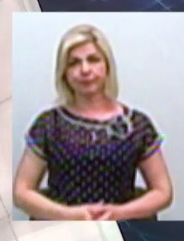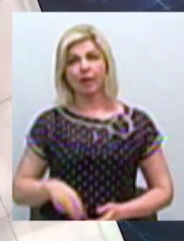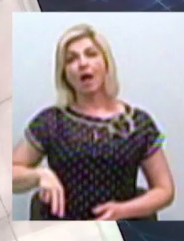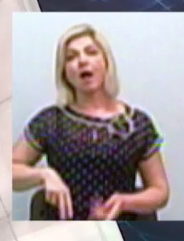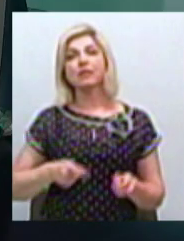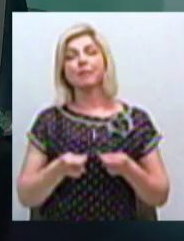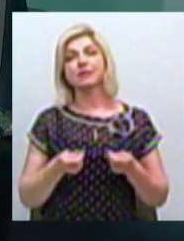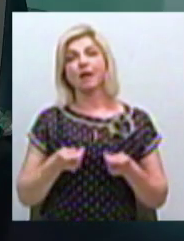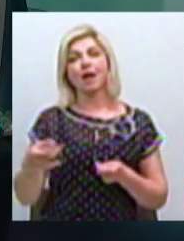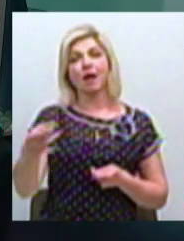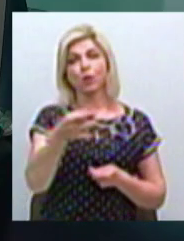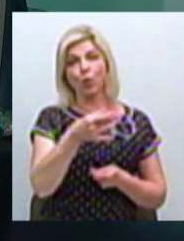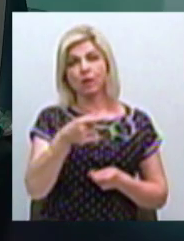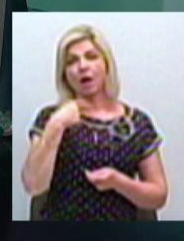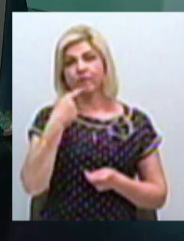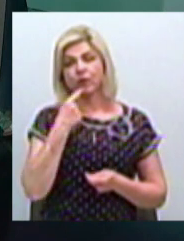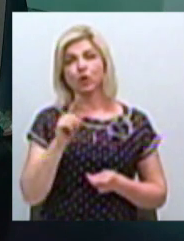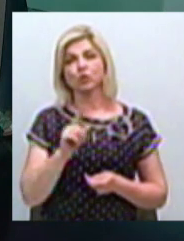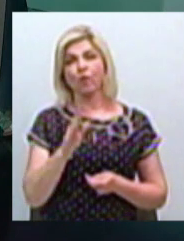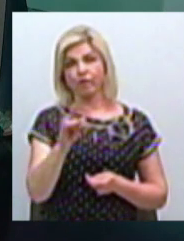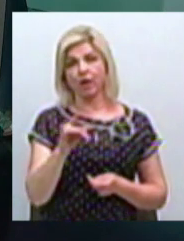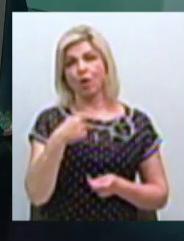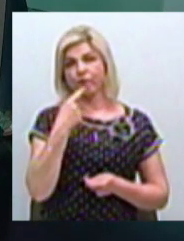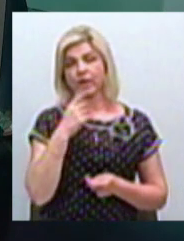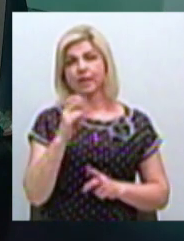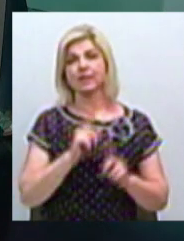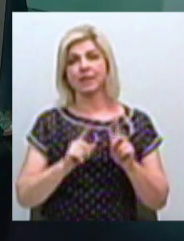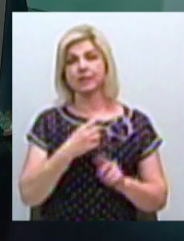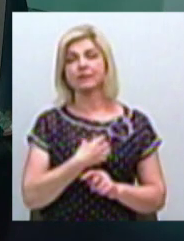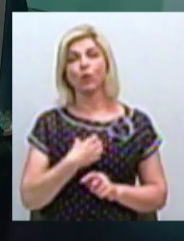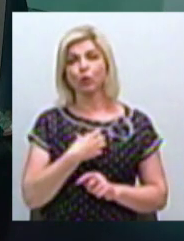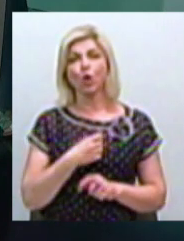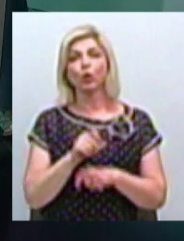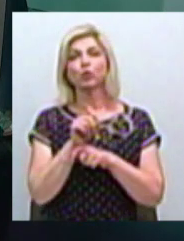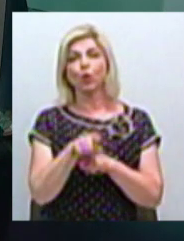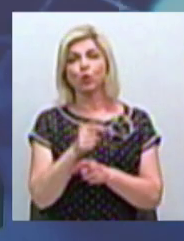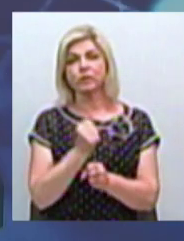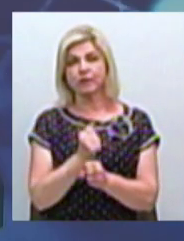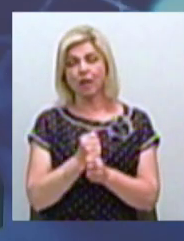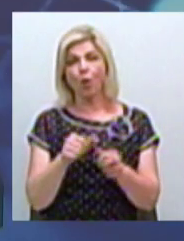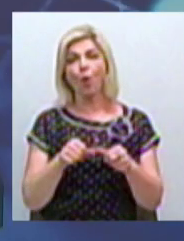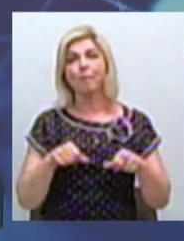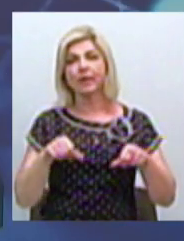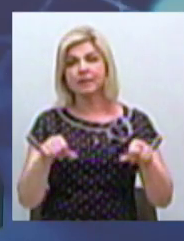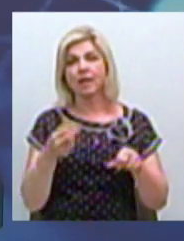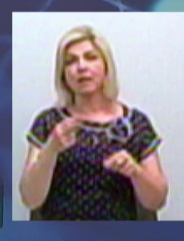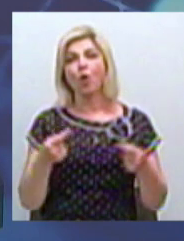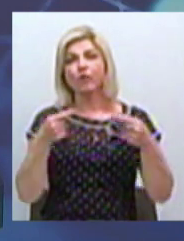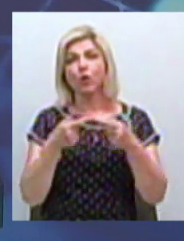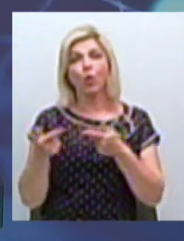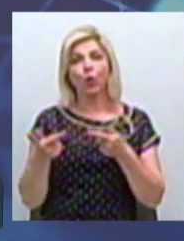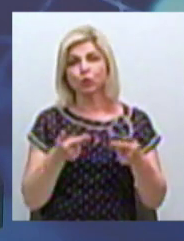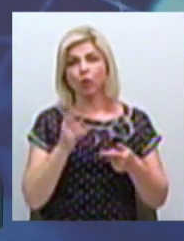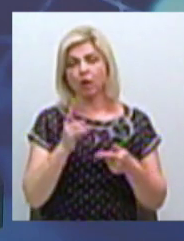Адміністраціям районів сказали, ви, Олександрі, на засіданні міськвиконкому доручено створити комісії для визначення готовності